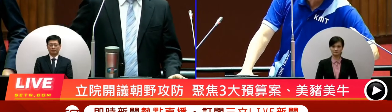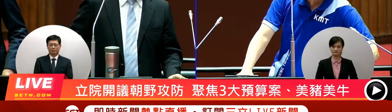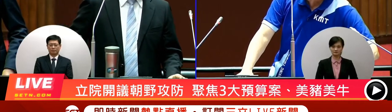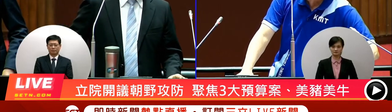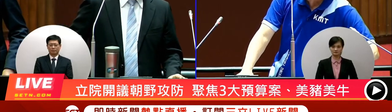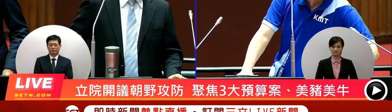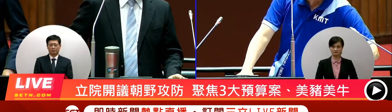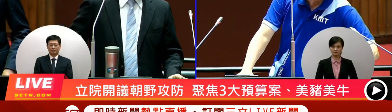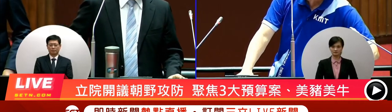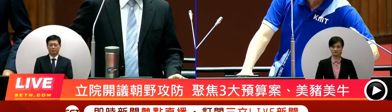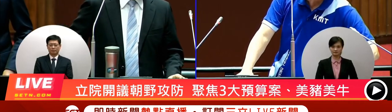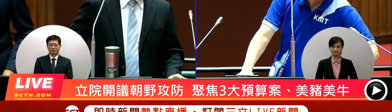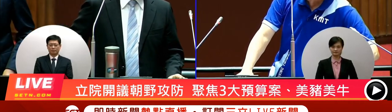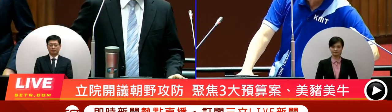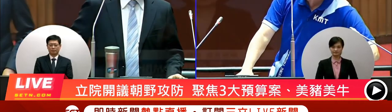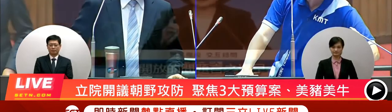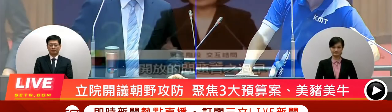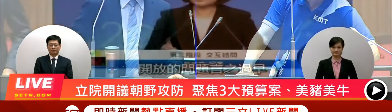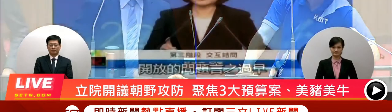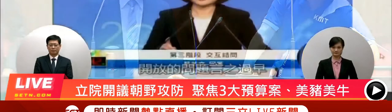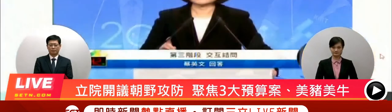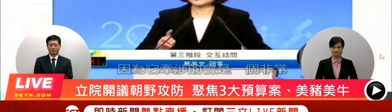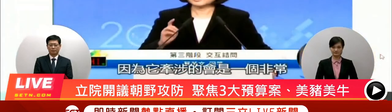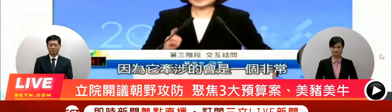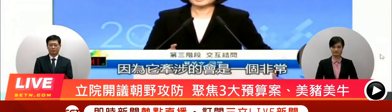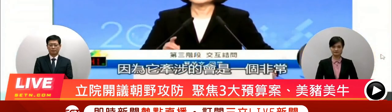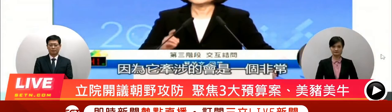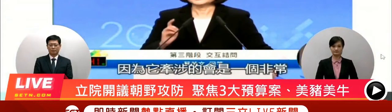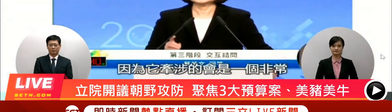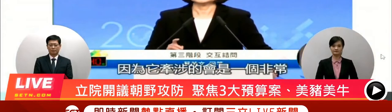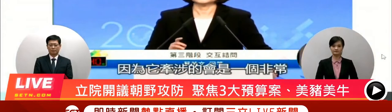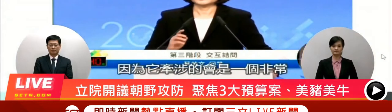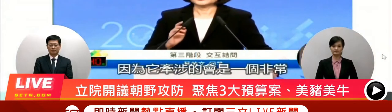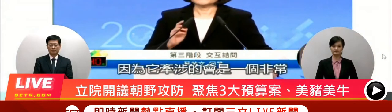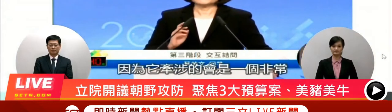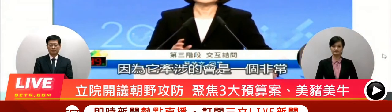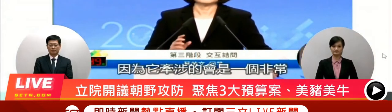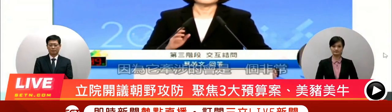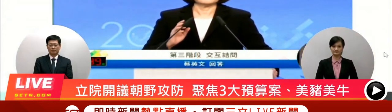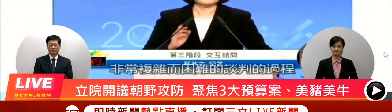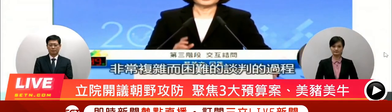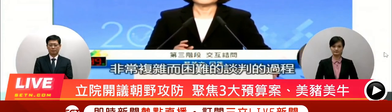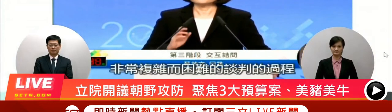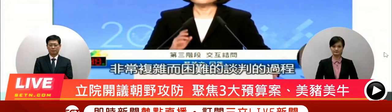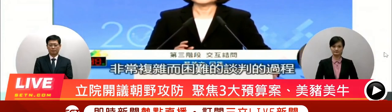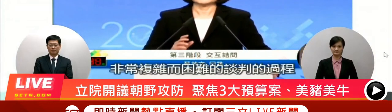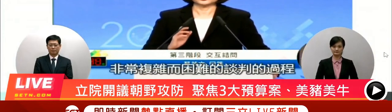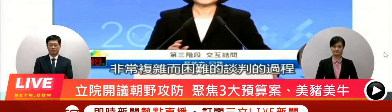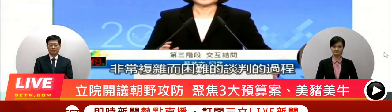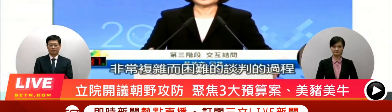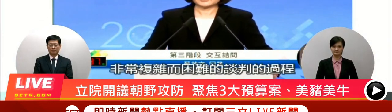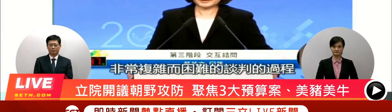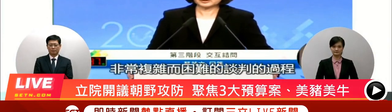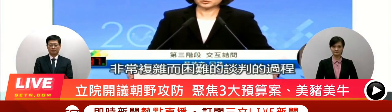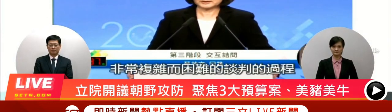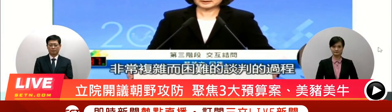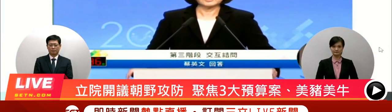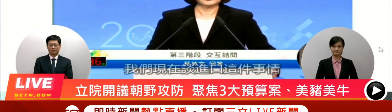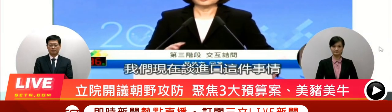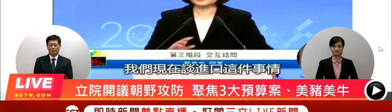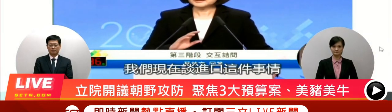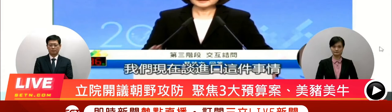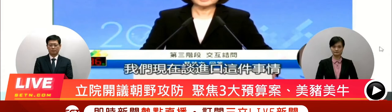过开放的问题，言之过早，因为它牵涉的会是一个非常非常复杂而困难的谈判的过程。